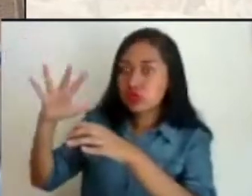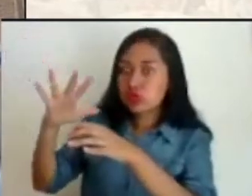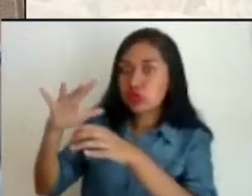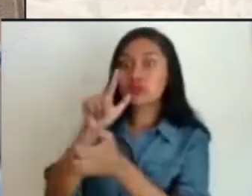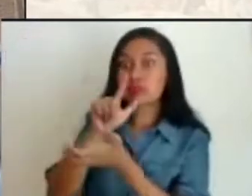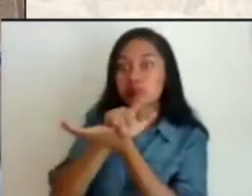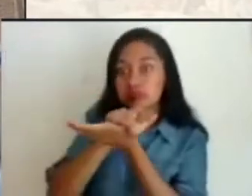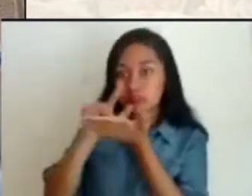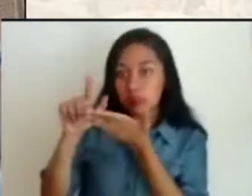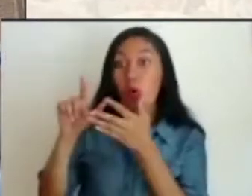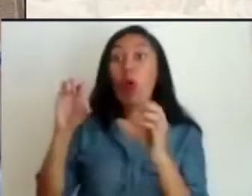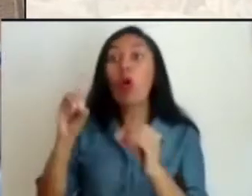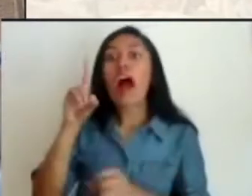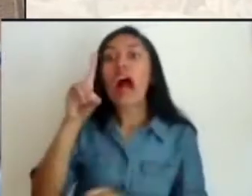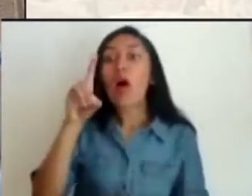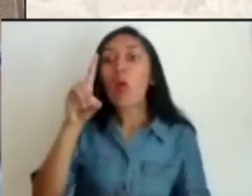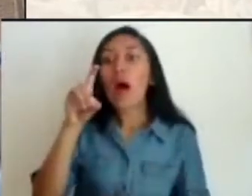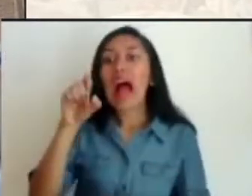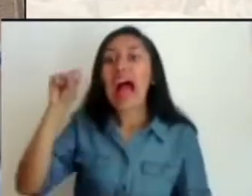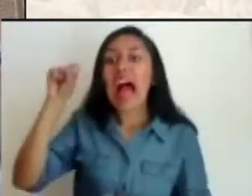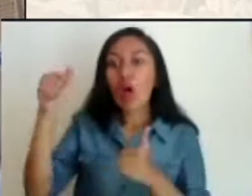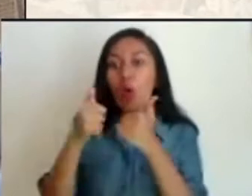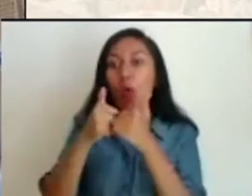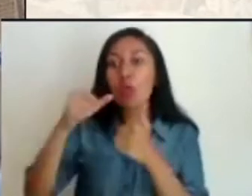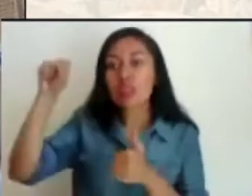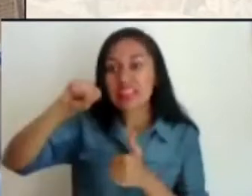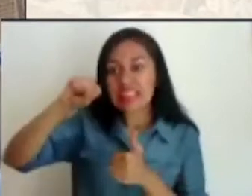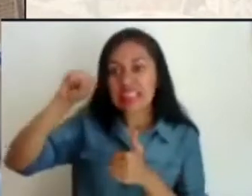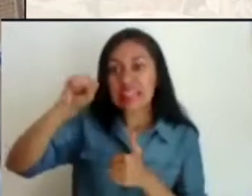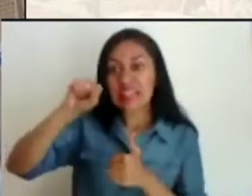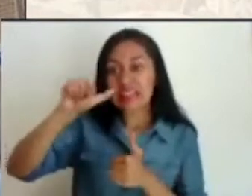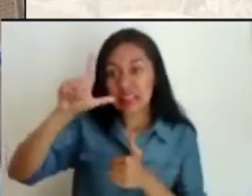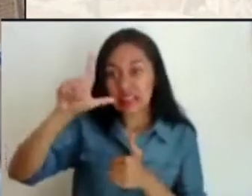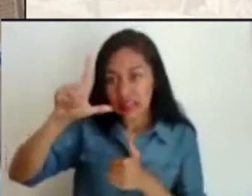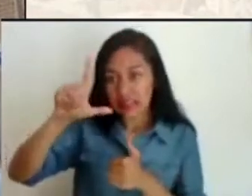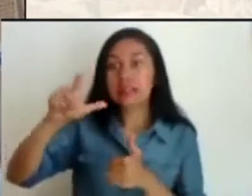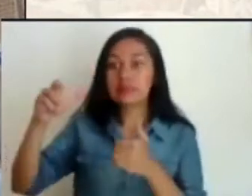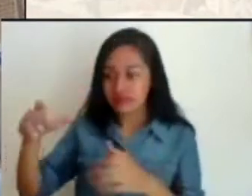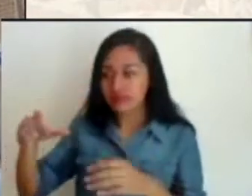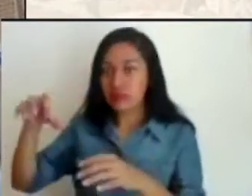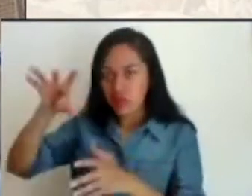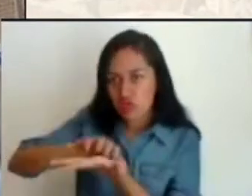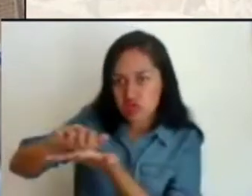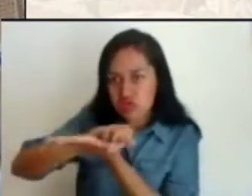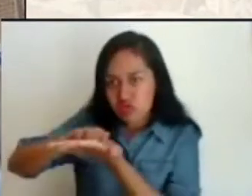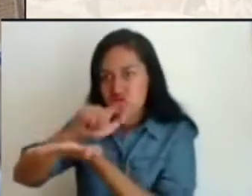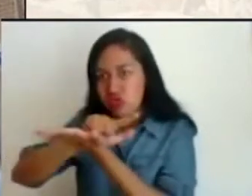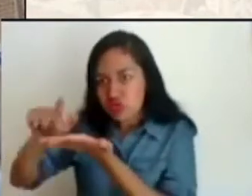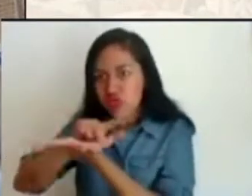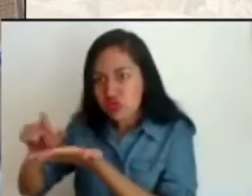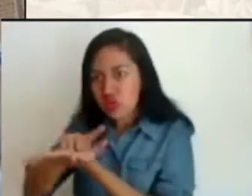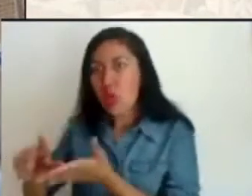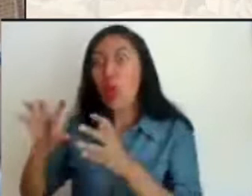fumigar con distintos olores, sobre todo de perfumes, que cambiaran los olores desagradables de la putrefacción, de la enfermedad,